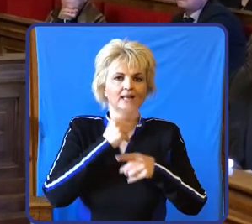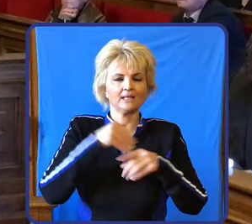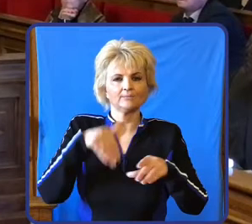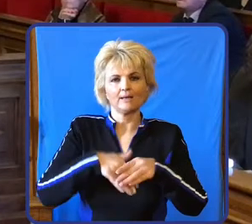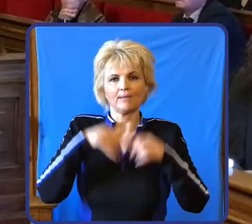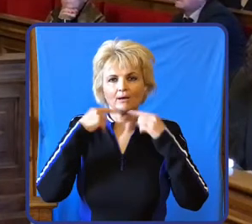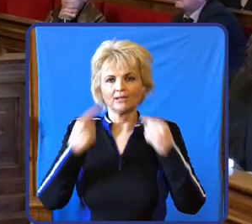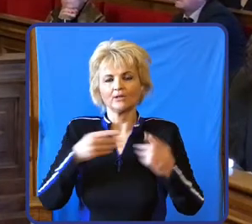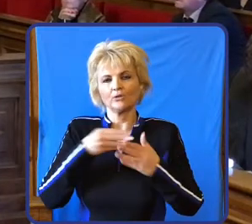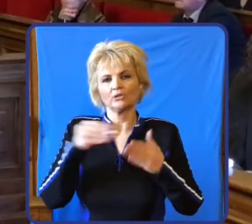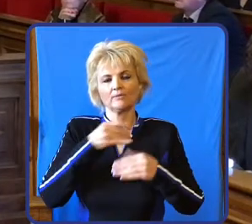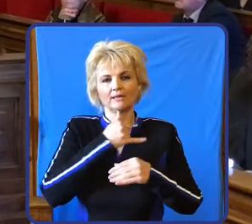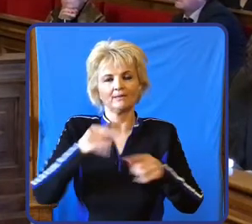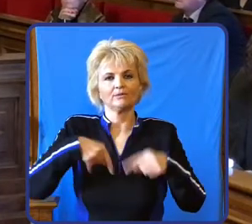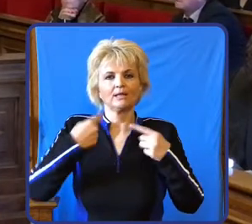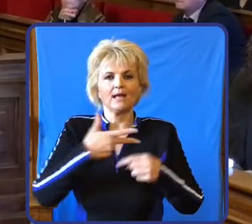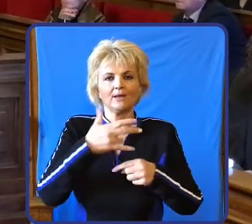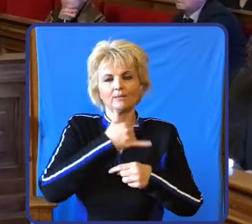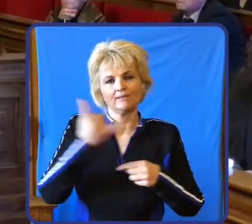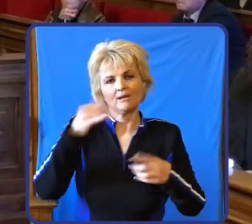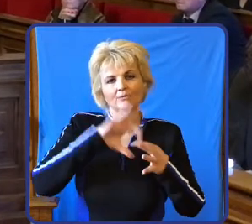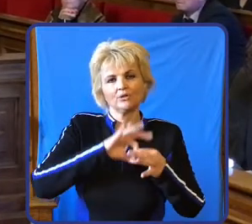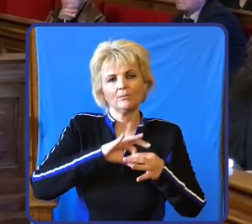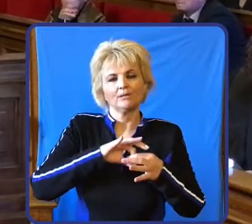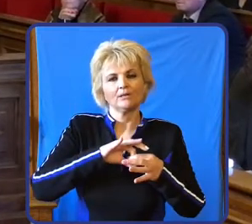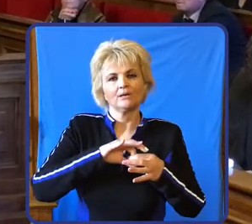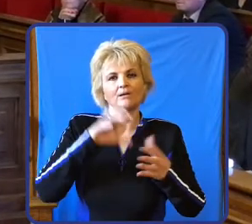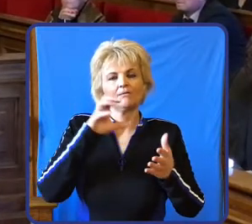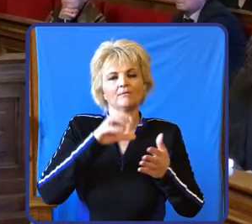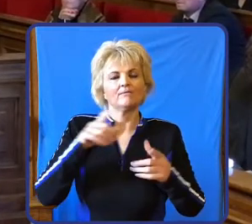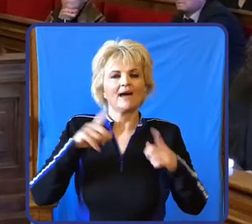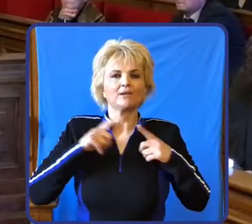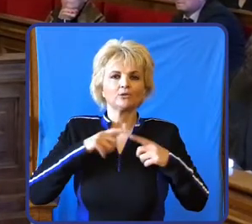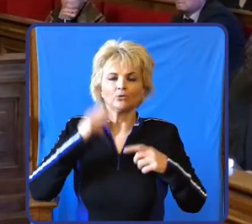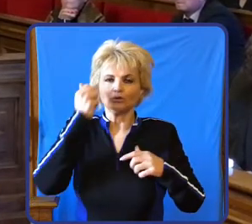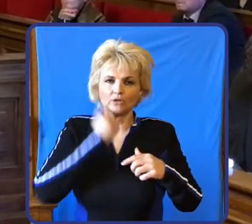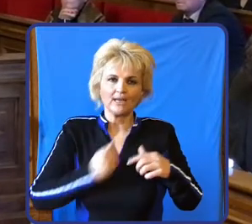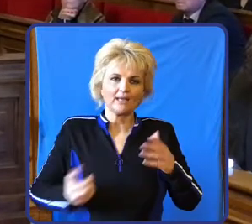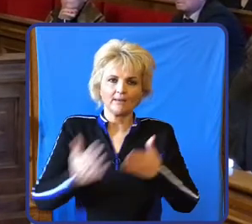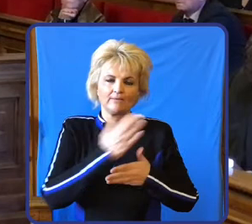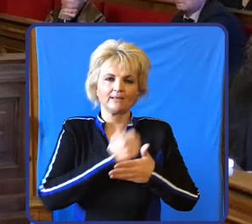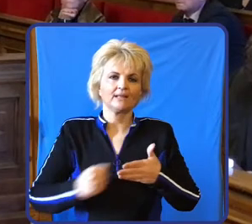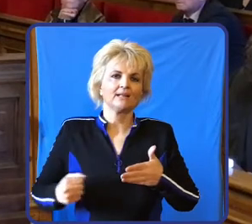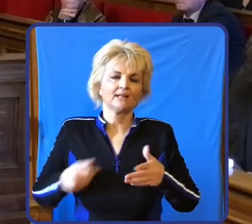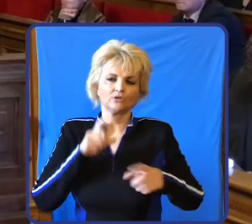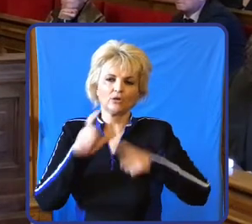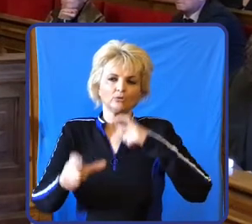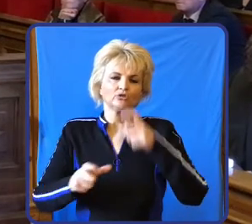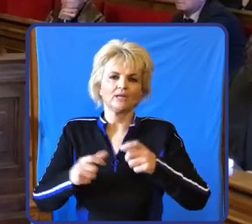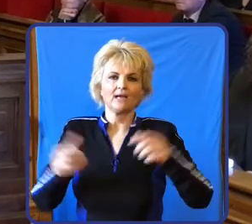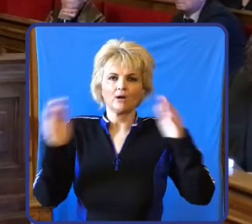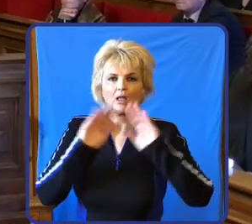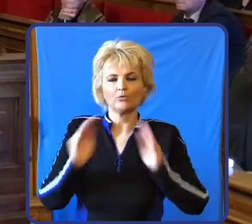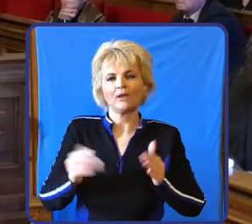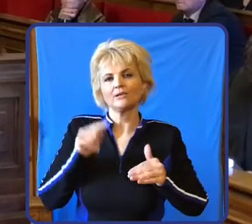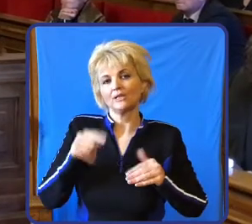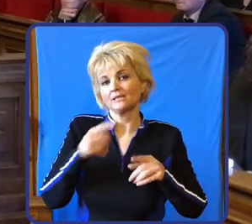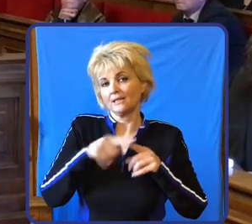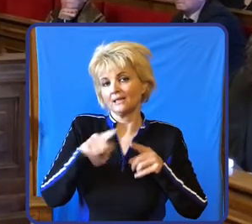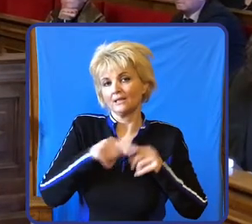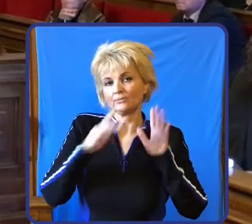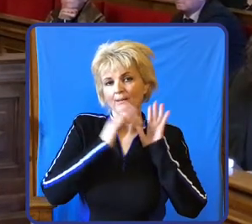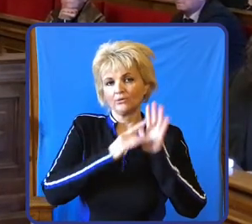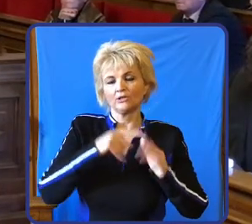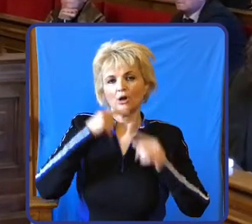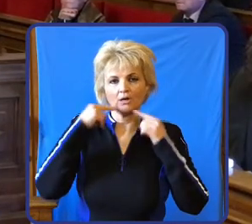a költségvetési évet követő 3 év vonatkozásában a várható saját bevételek és adósságszolgálat alakulását. Egyhez részletesen bemutatásra kerül